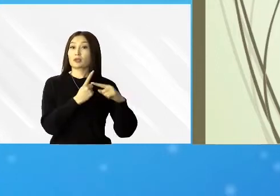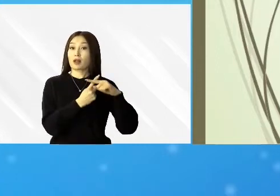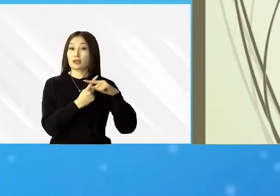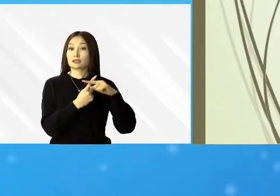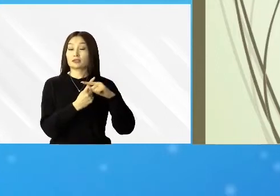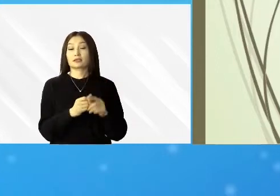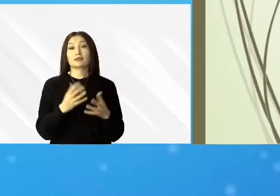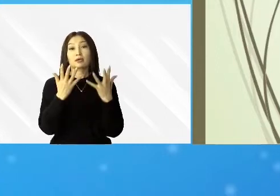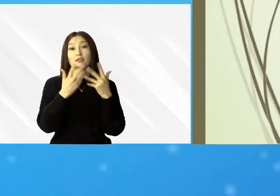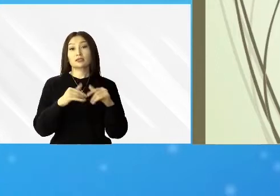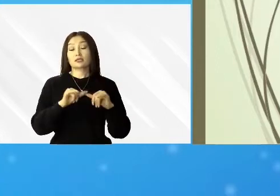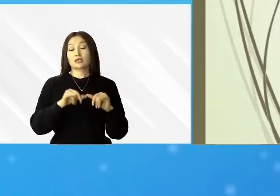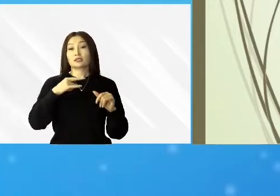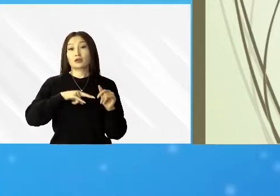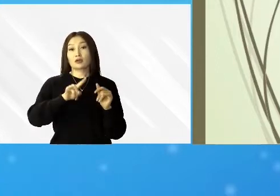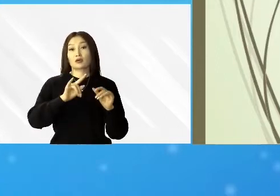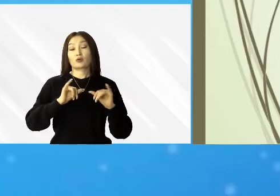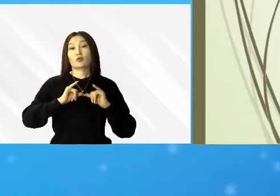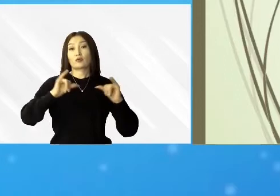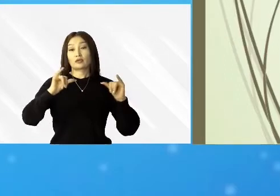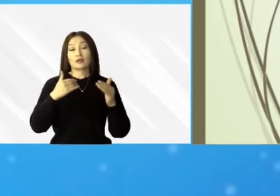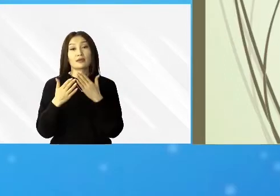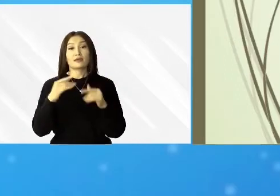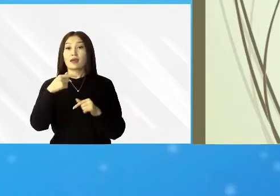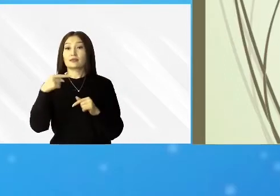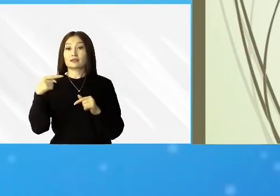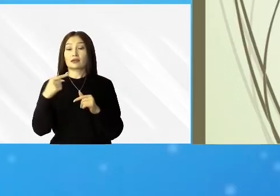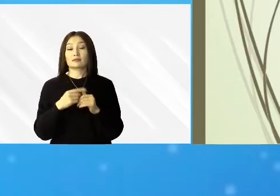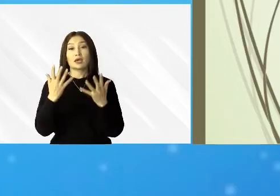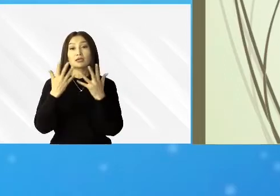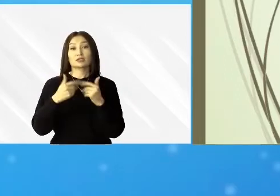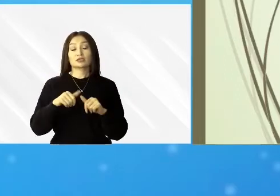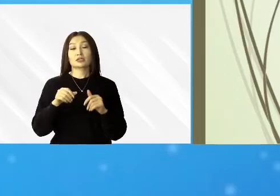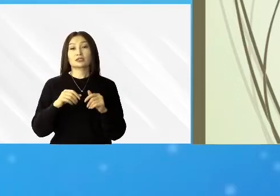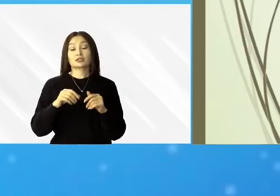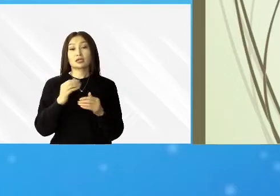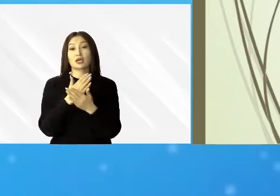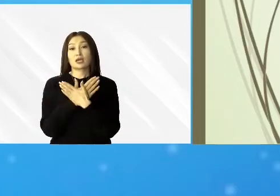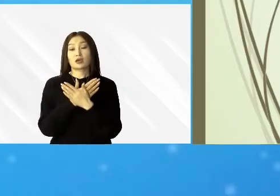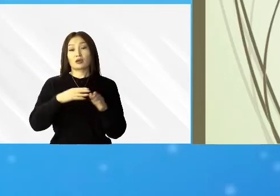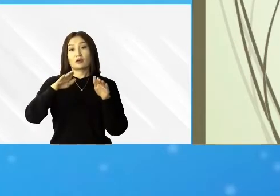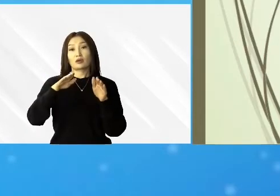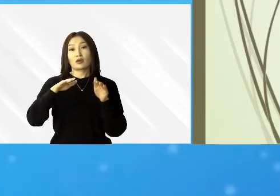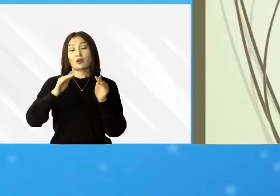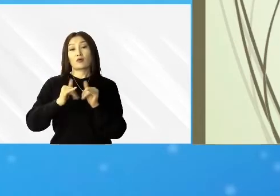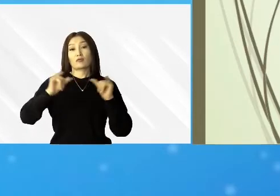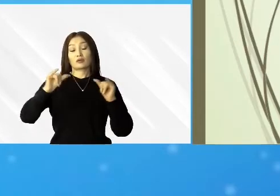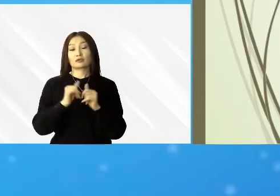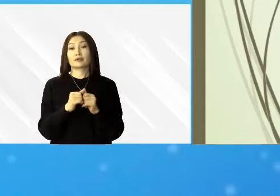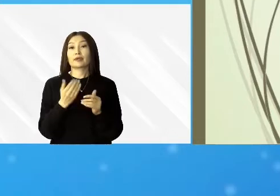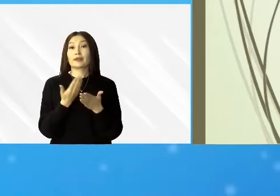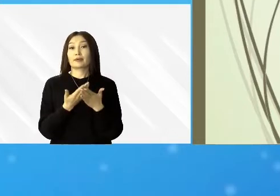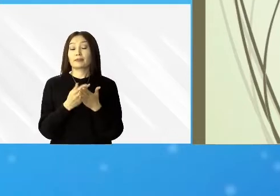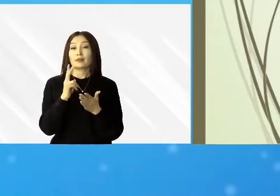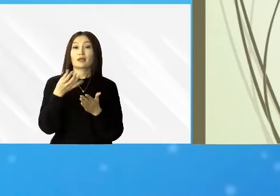положительным, то есть численность популяции увеличивается, и отрицательным – численность популяции снижается. Например,